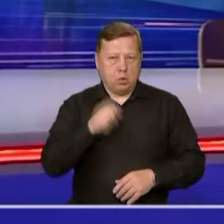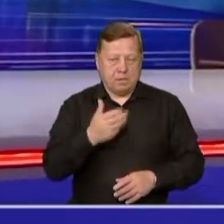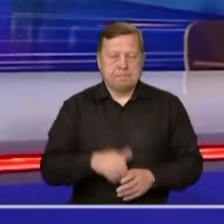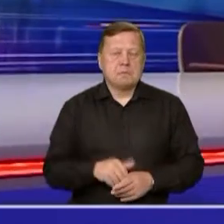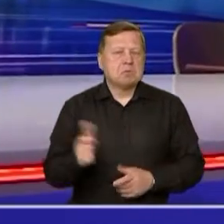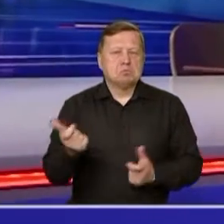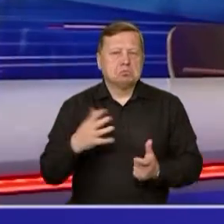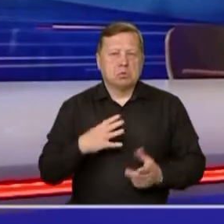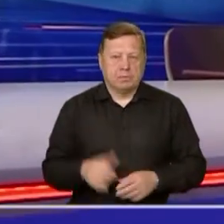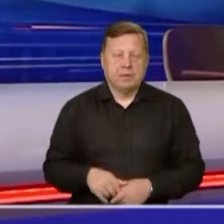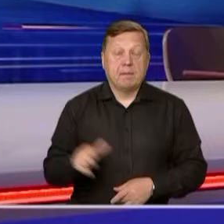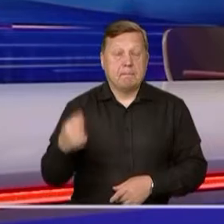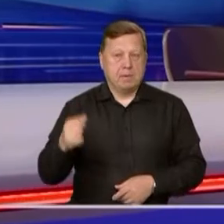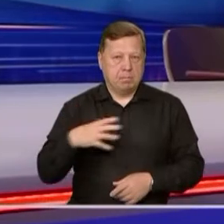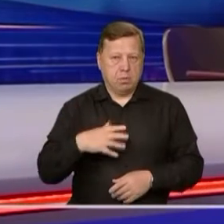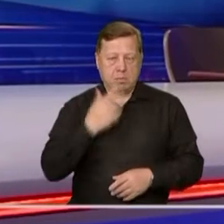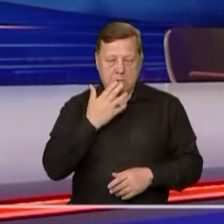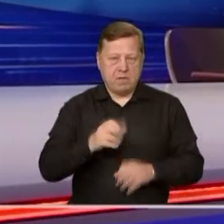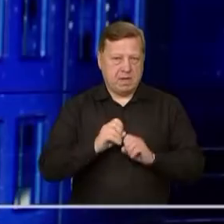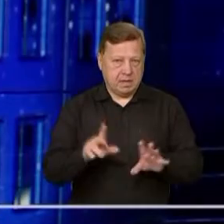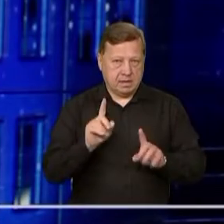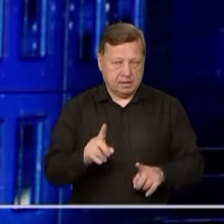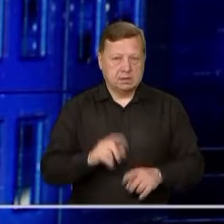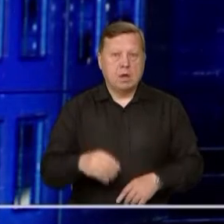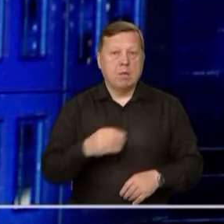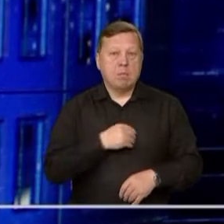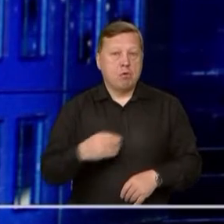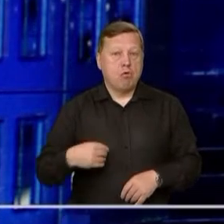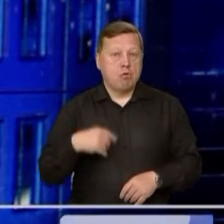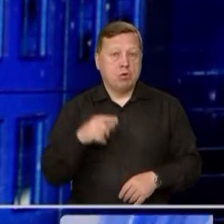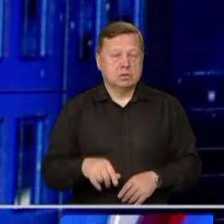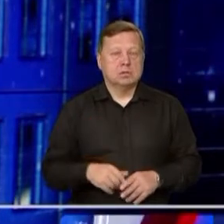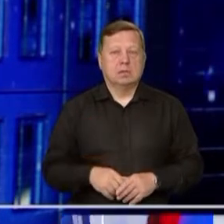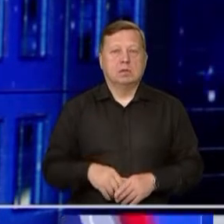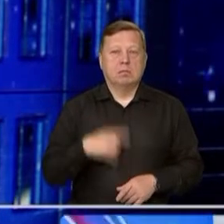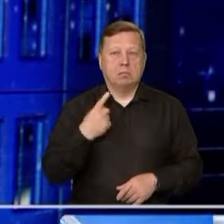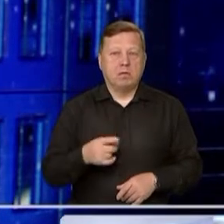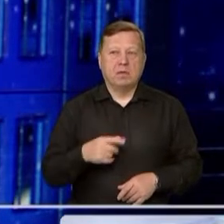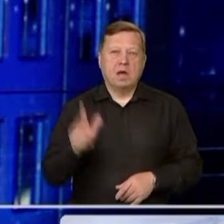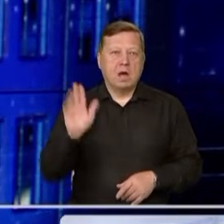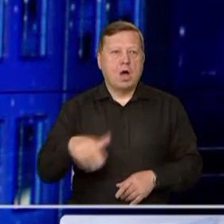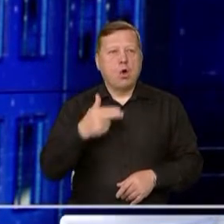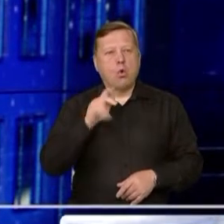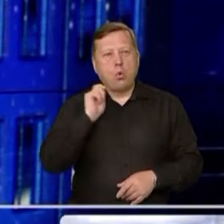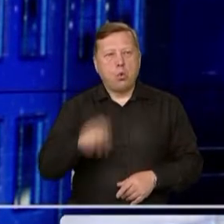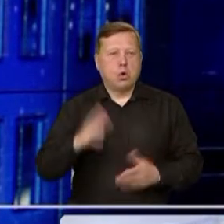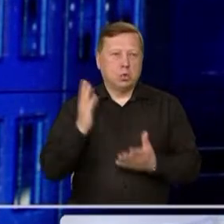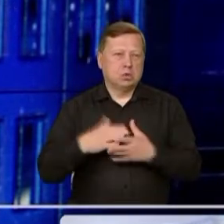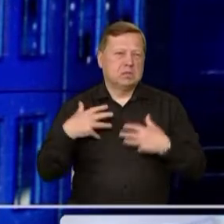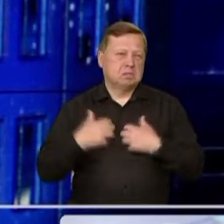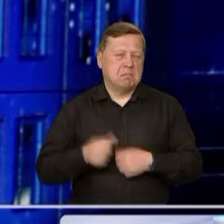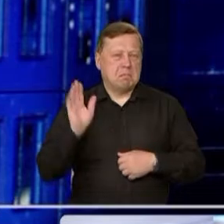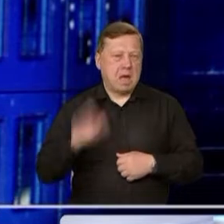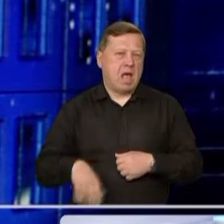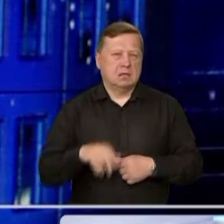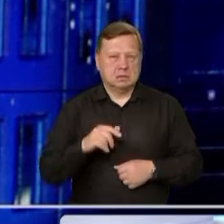prezydent powiedział bardzo jasno, że Polska nie przyjmuje do wiadomości czegoś takiego jak zmęczenie tematem ukraińskim. Do momentu, aż rosyjskie siły